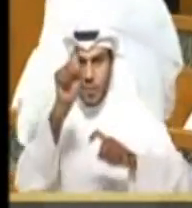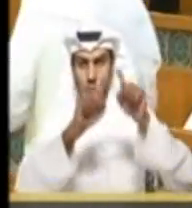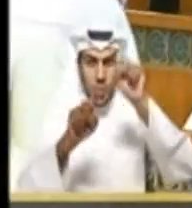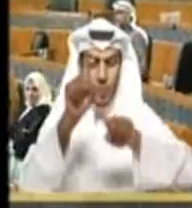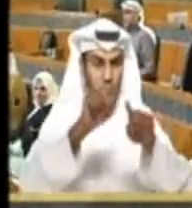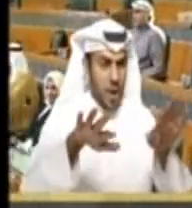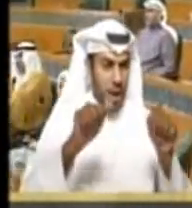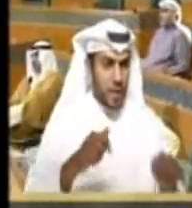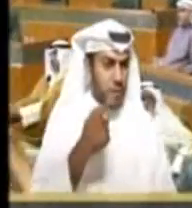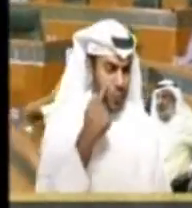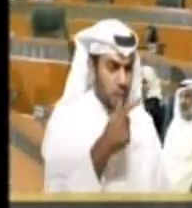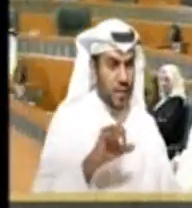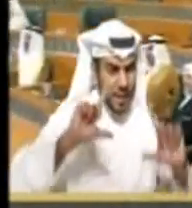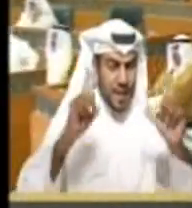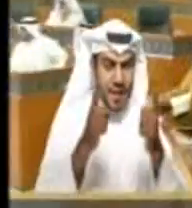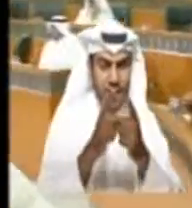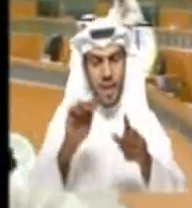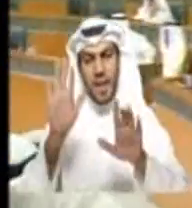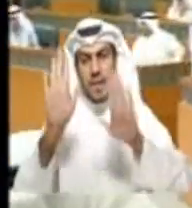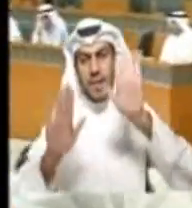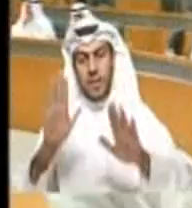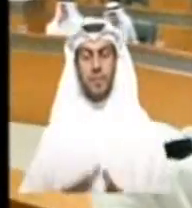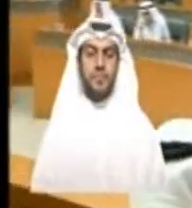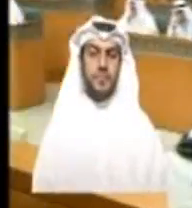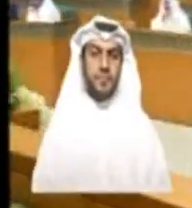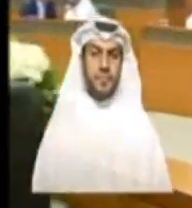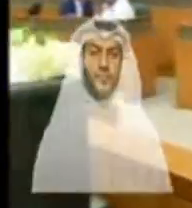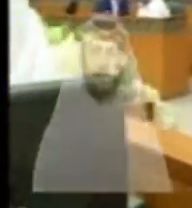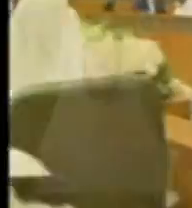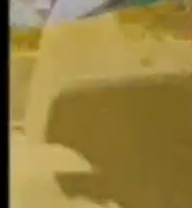اللجان البرلمانية الدائمة. نواف الشراكي، تلفزيون دولة الكويت.